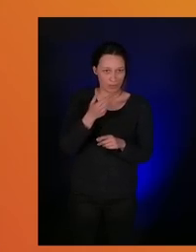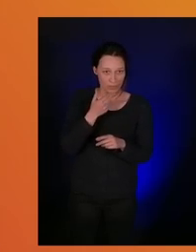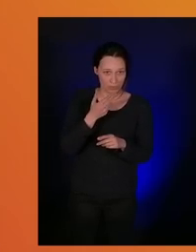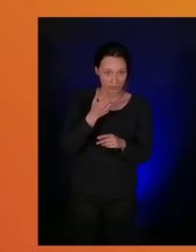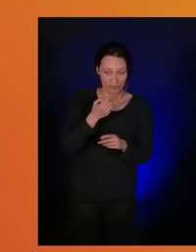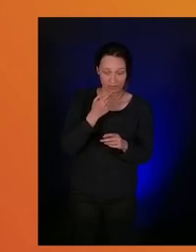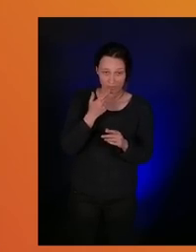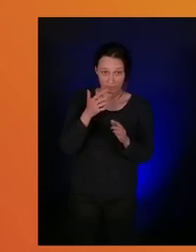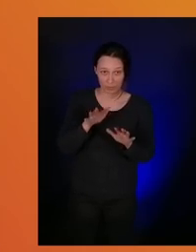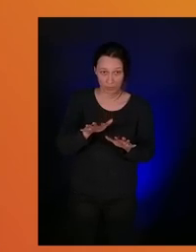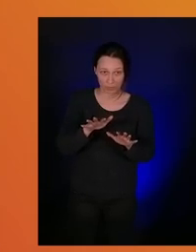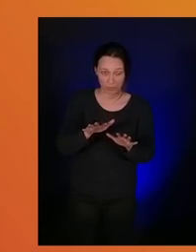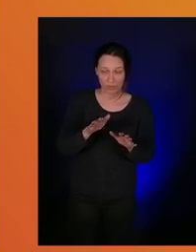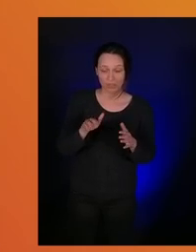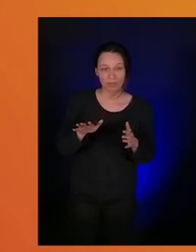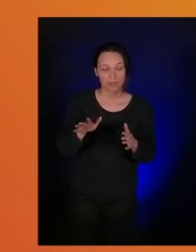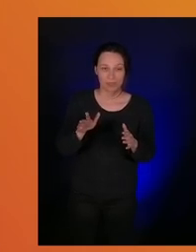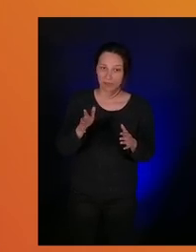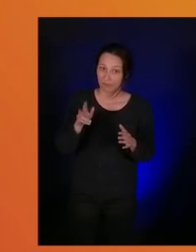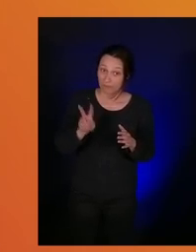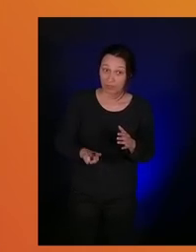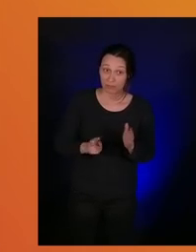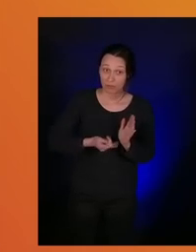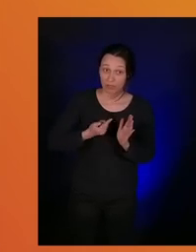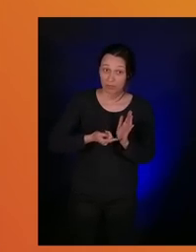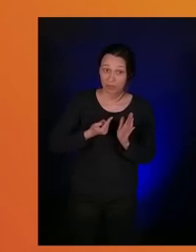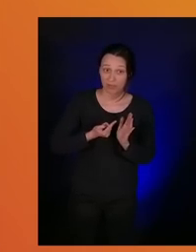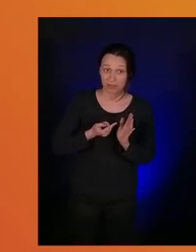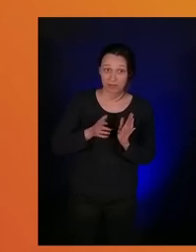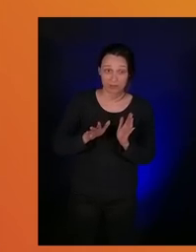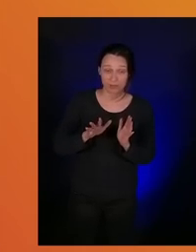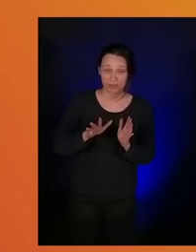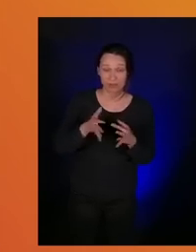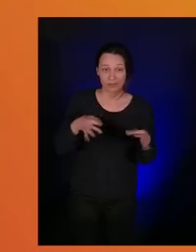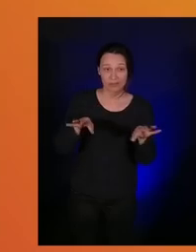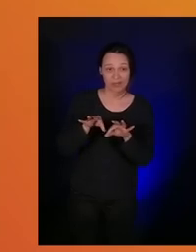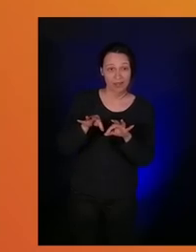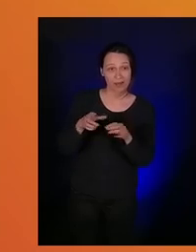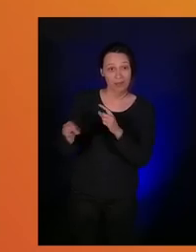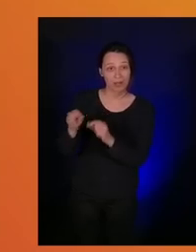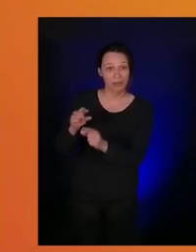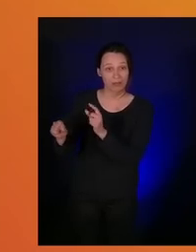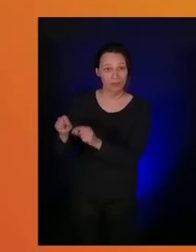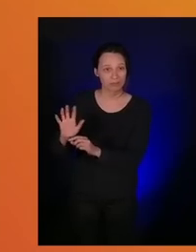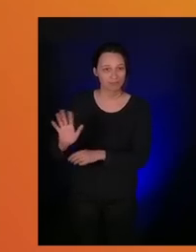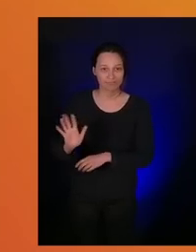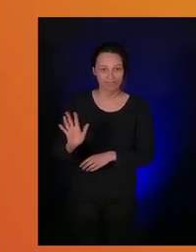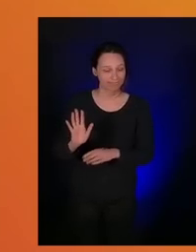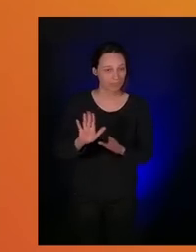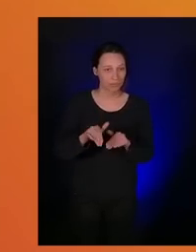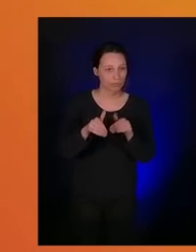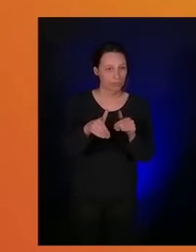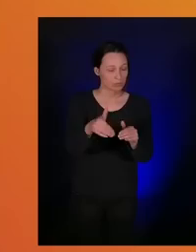Mais surtout, on ne quitte pas la salle parce qu'on va continuer nos travaux. On va enchaîner